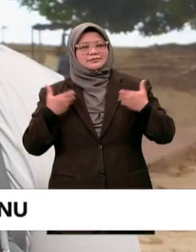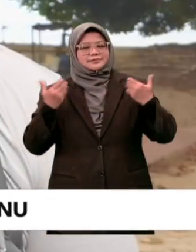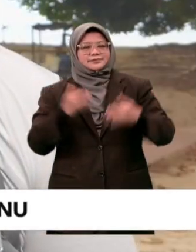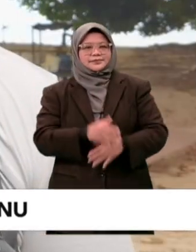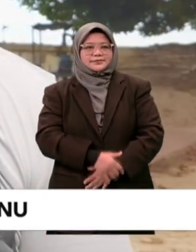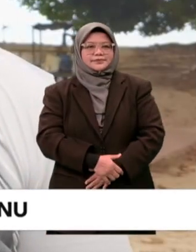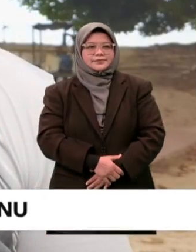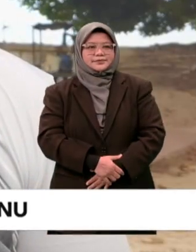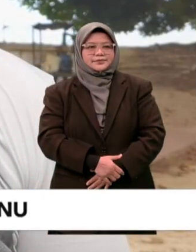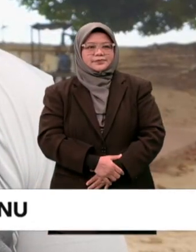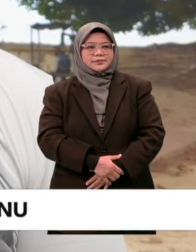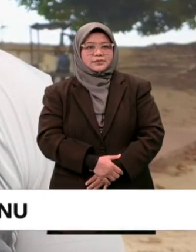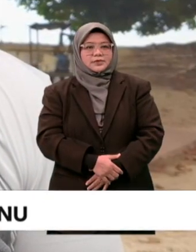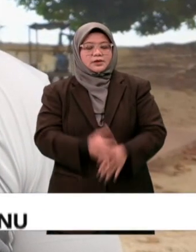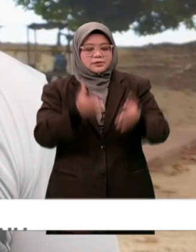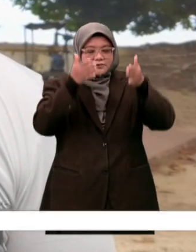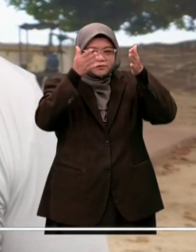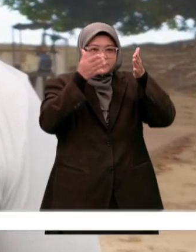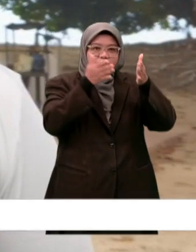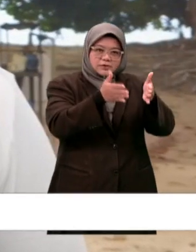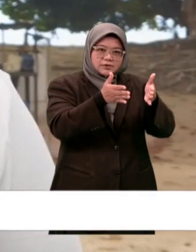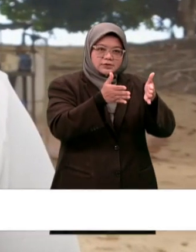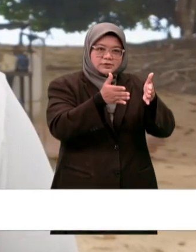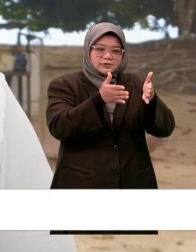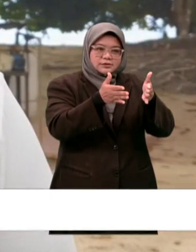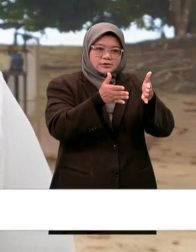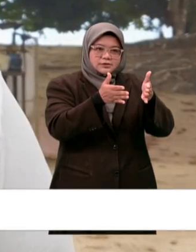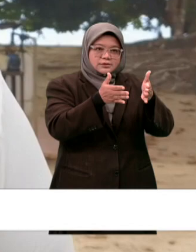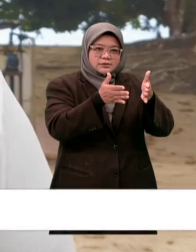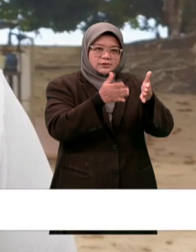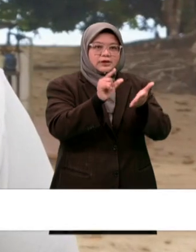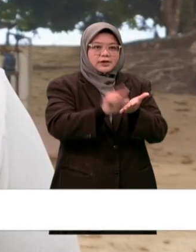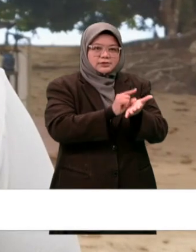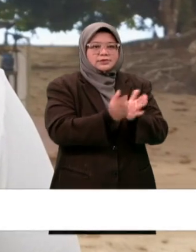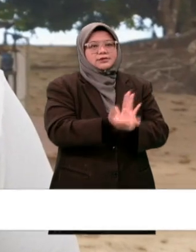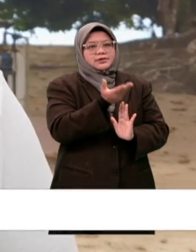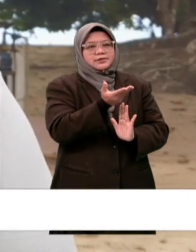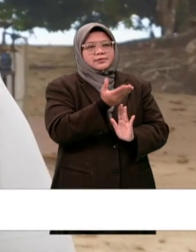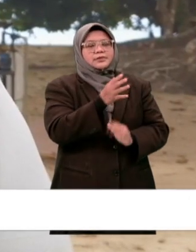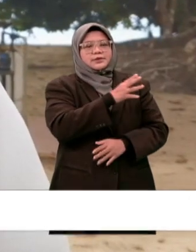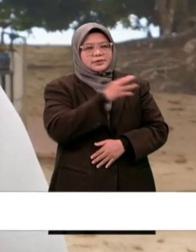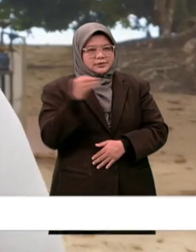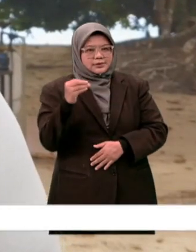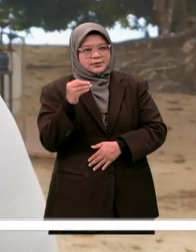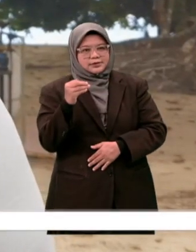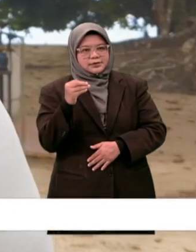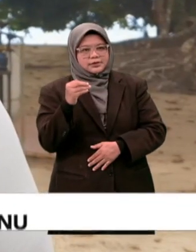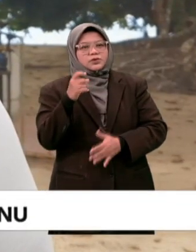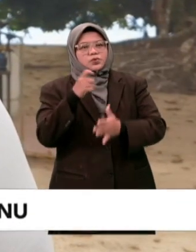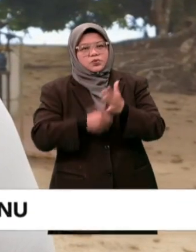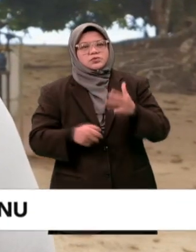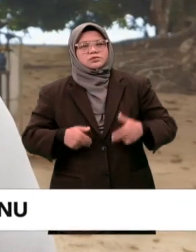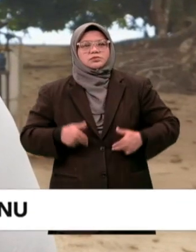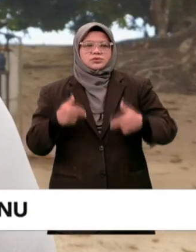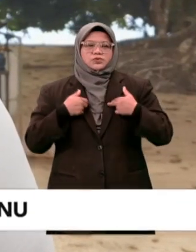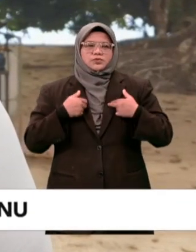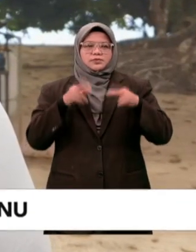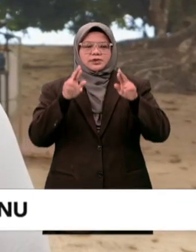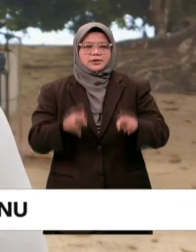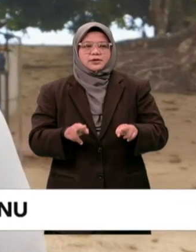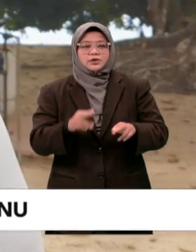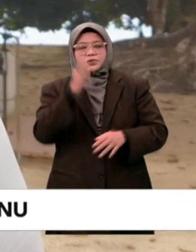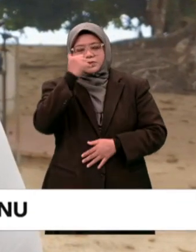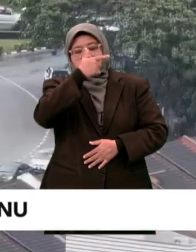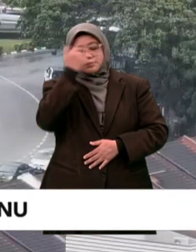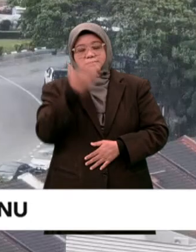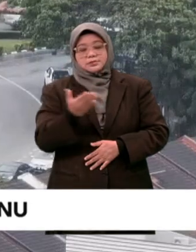tumbukannya lebih kepada naikkan gaji berapa semua dia lebih kepada kost hari hidup rakyat itu